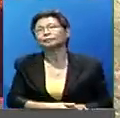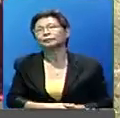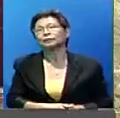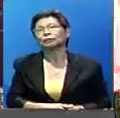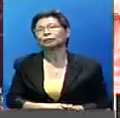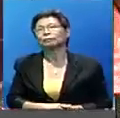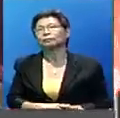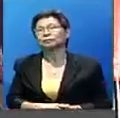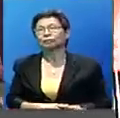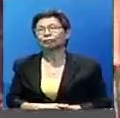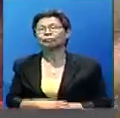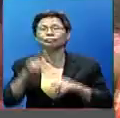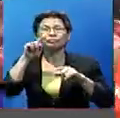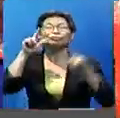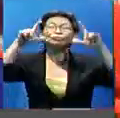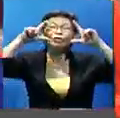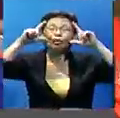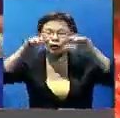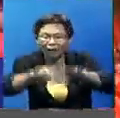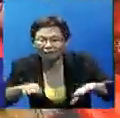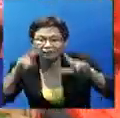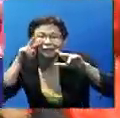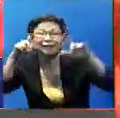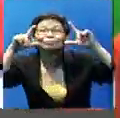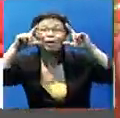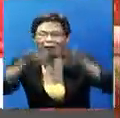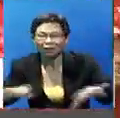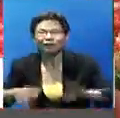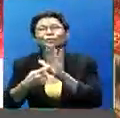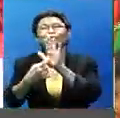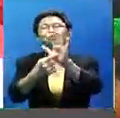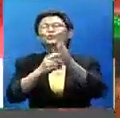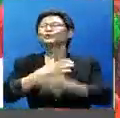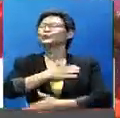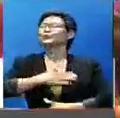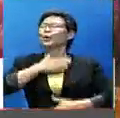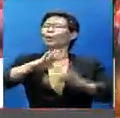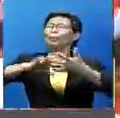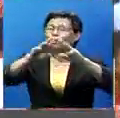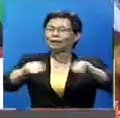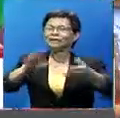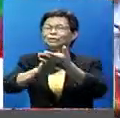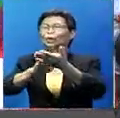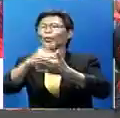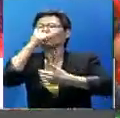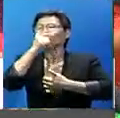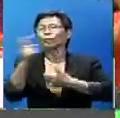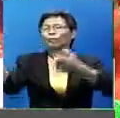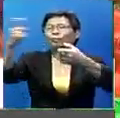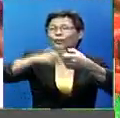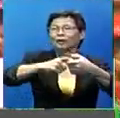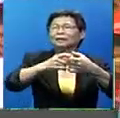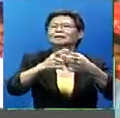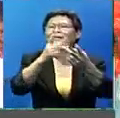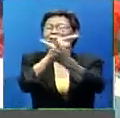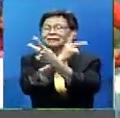Melihat kepada riak wajah kanak-kanak ini, jelas terpancar keseronokan mereka, pelajar sekolah Bimbingan Jalinan Kasih